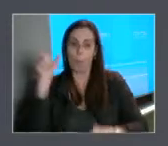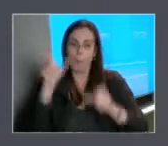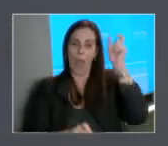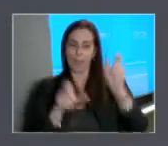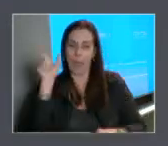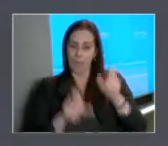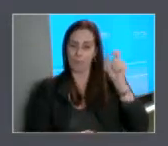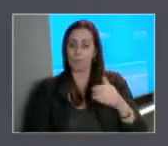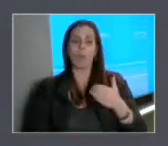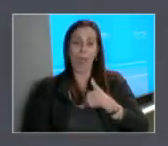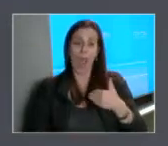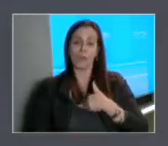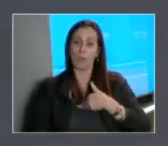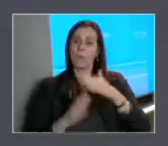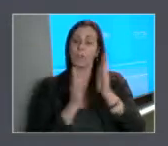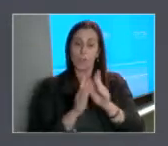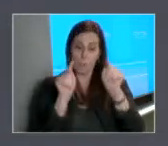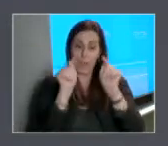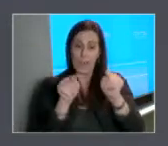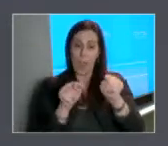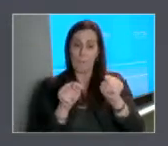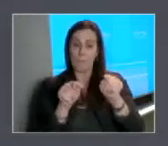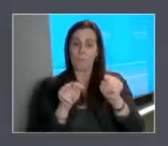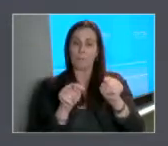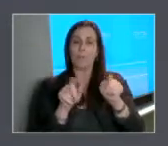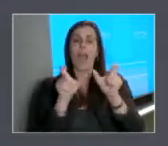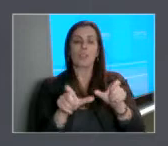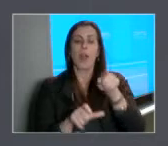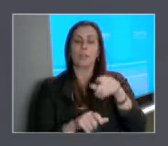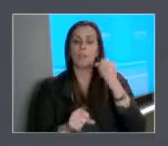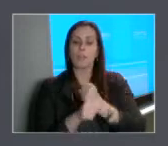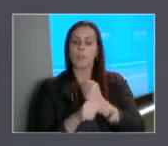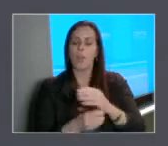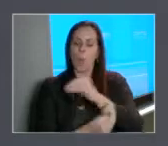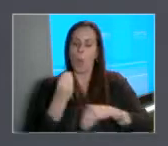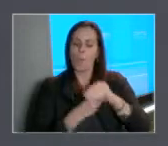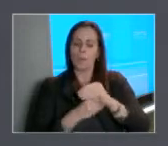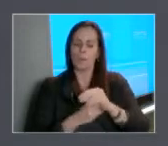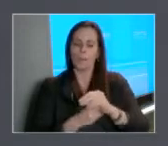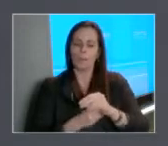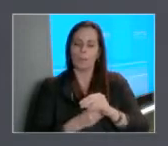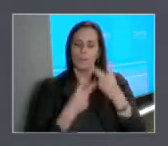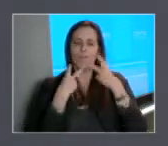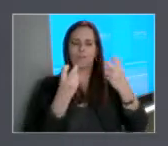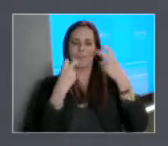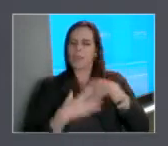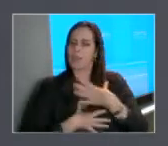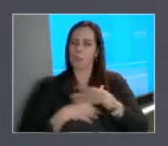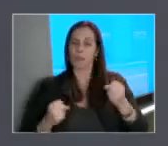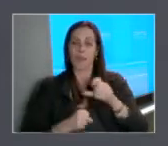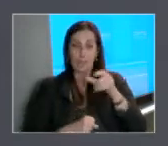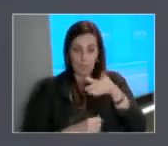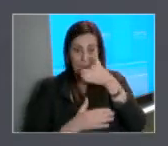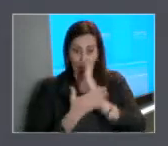אדם. אנחנו מבקשים מכם חסינות, כי אתם עושים קומבינות על הגב שלנו וזה נמאס לנו.